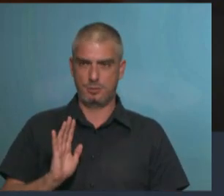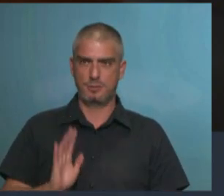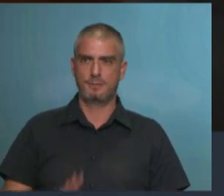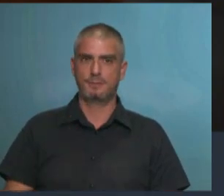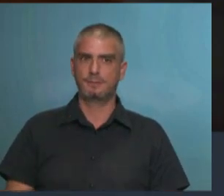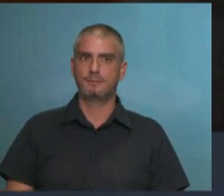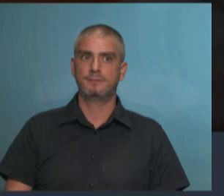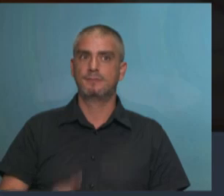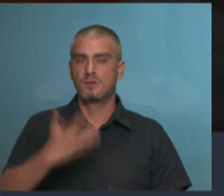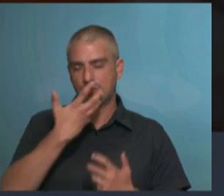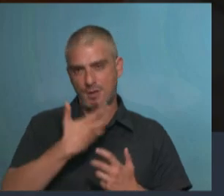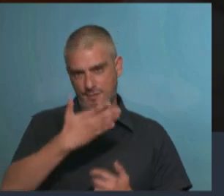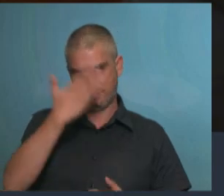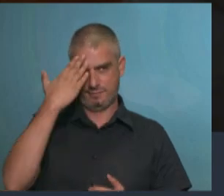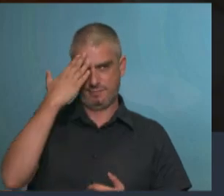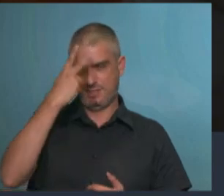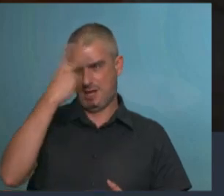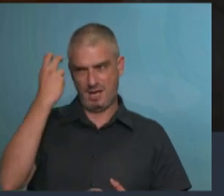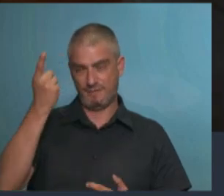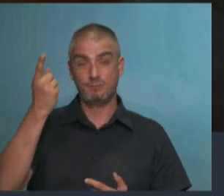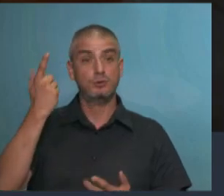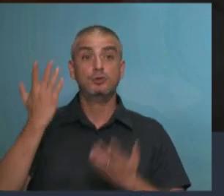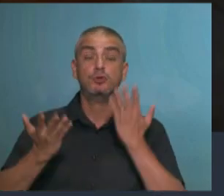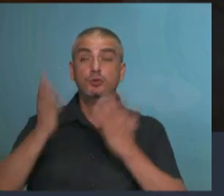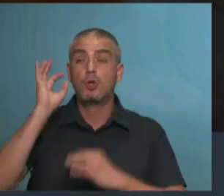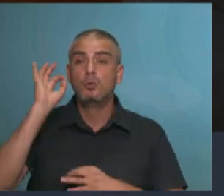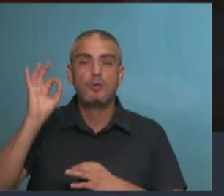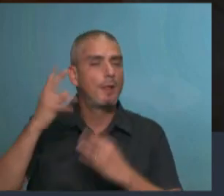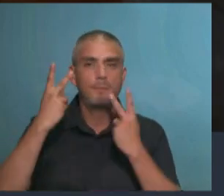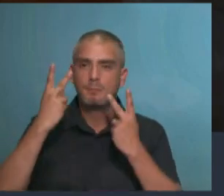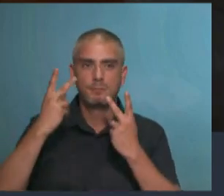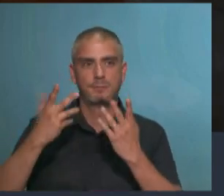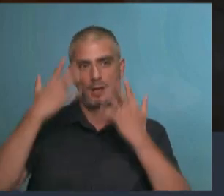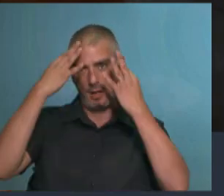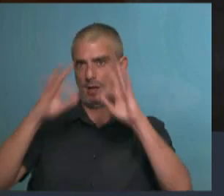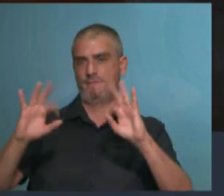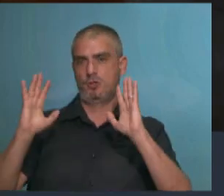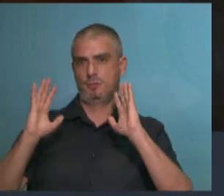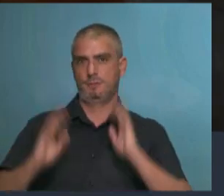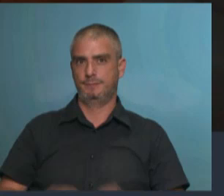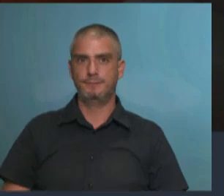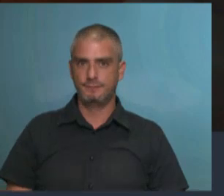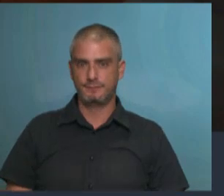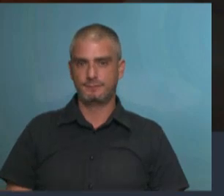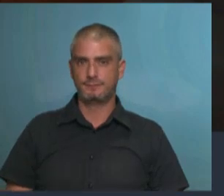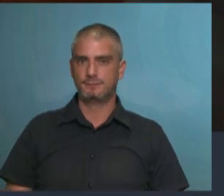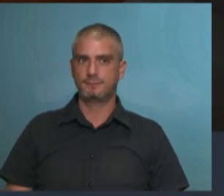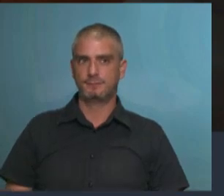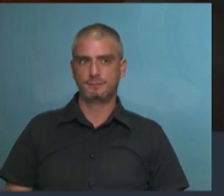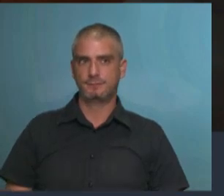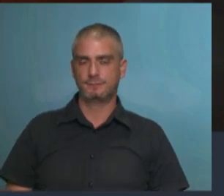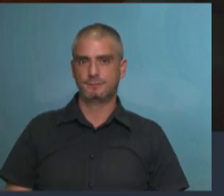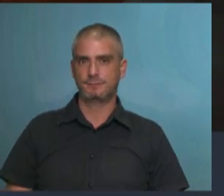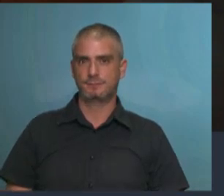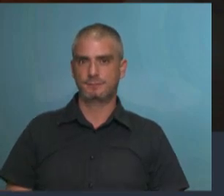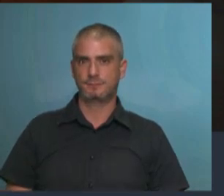הביטחון. כבוד הרב מכיר את הערבים. אצל הערבים השיקול המרכזי זה כבוד. הוא אומר, כבוד הרב מכיר את הערבים שהשיקול המרכזי אצלם זה הכל